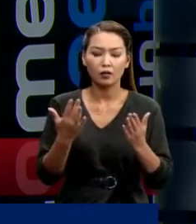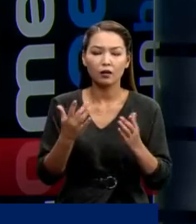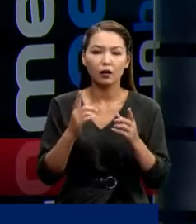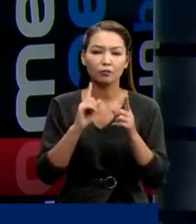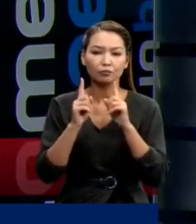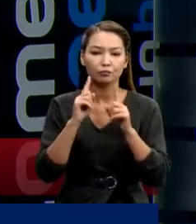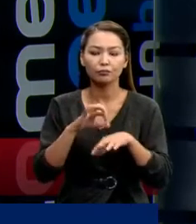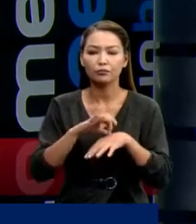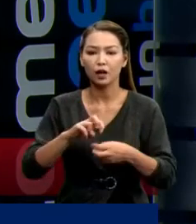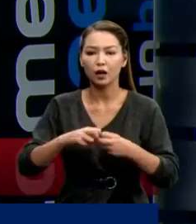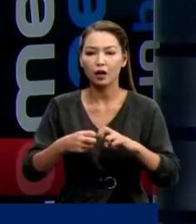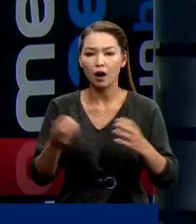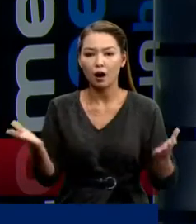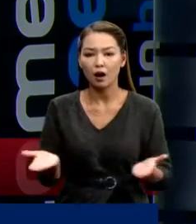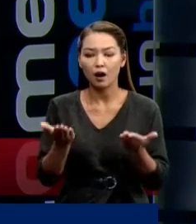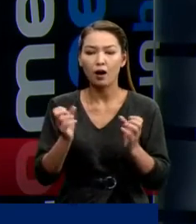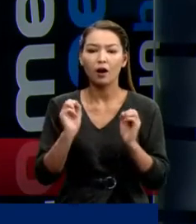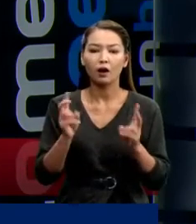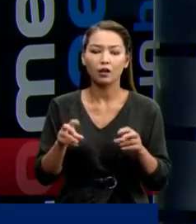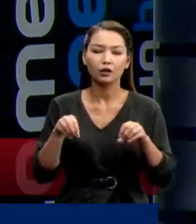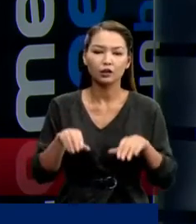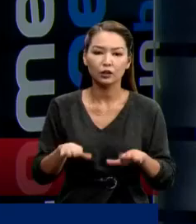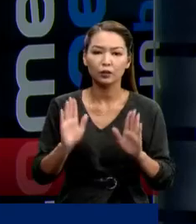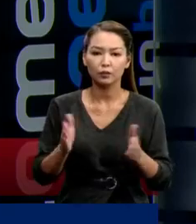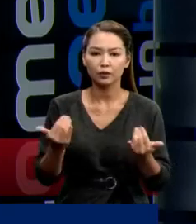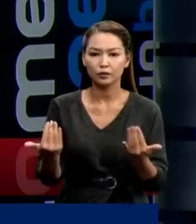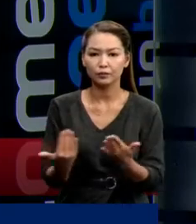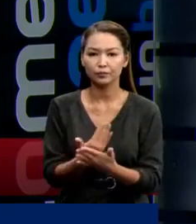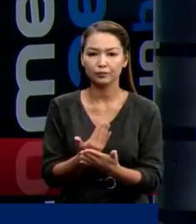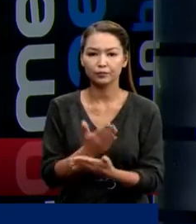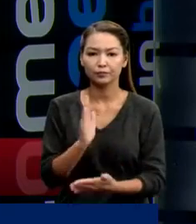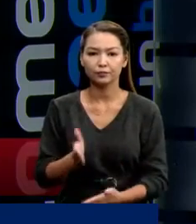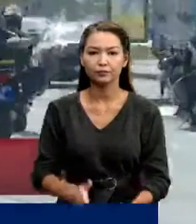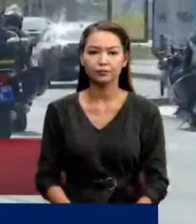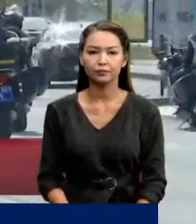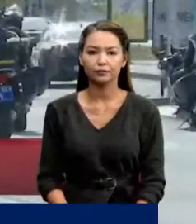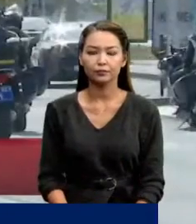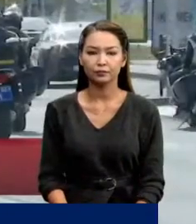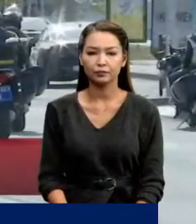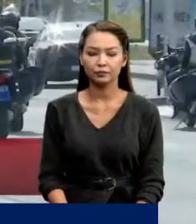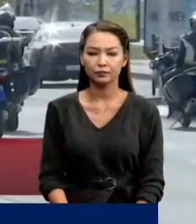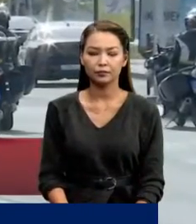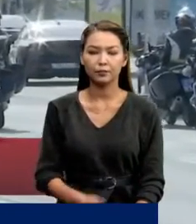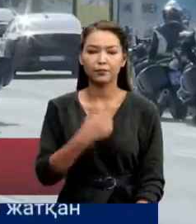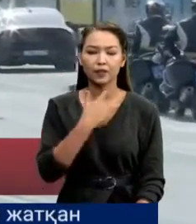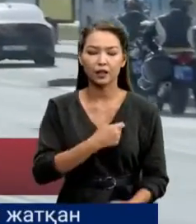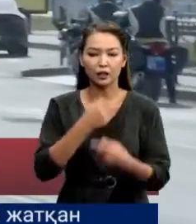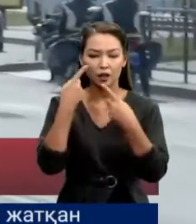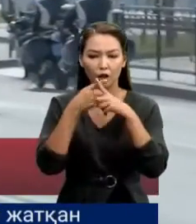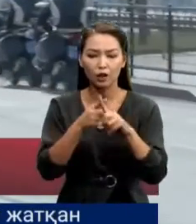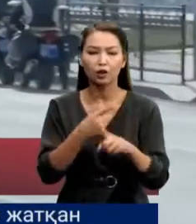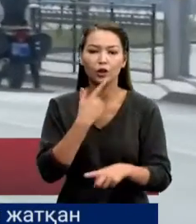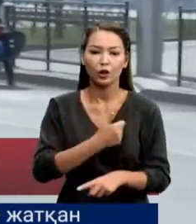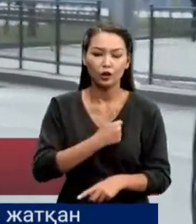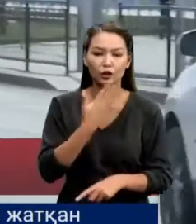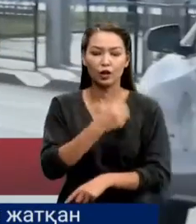көтерілді, олар қалай шешілмек? Маржан Жұмабай баяндасын. Әскери техника, ұландар, кешелі